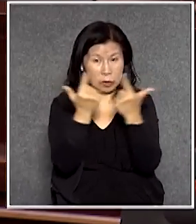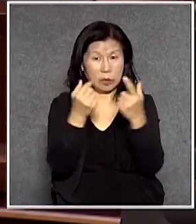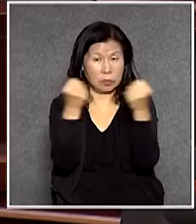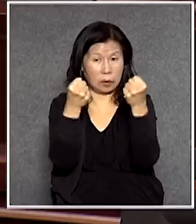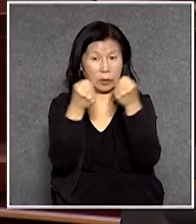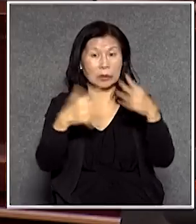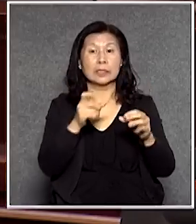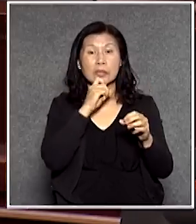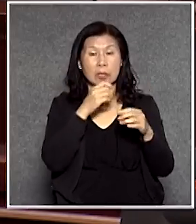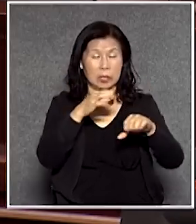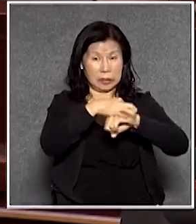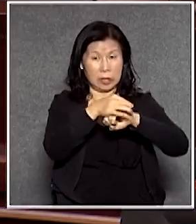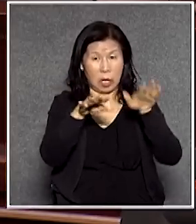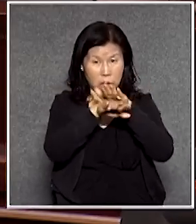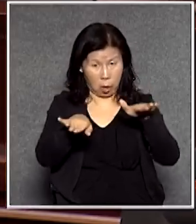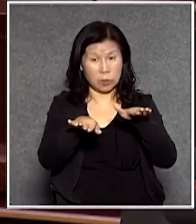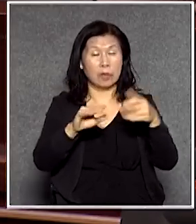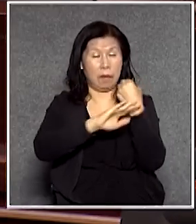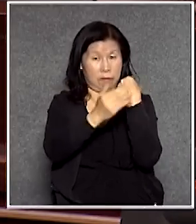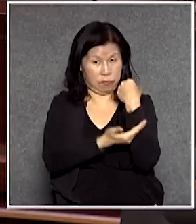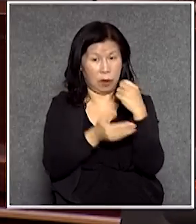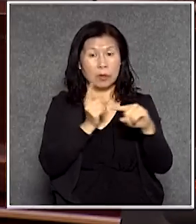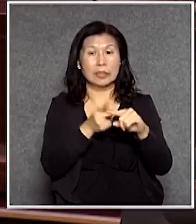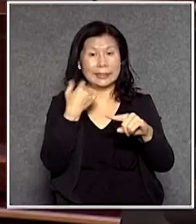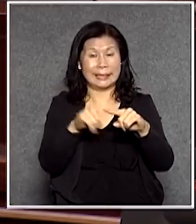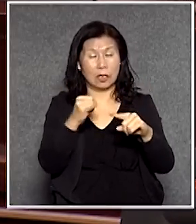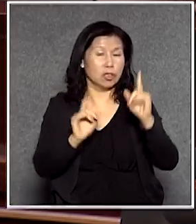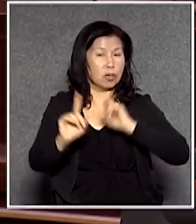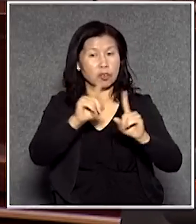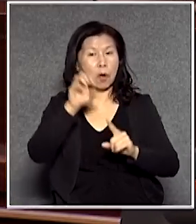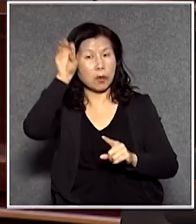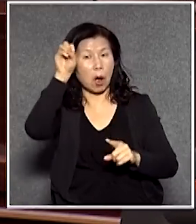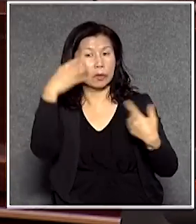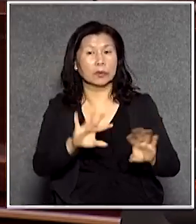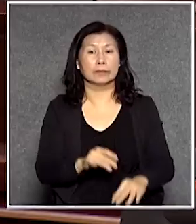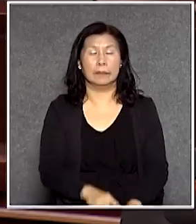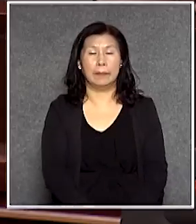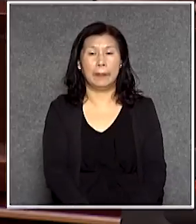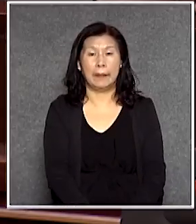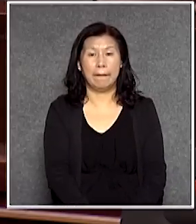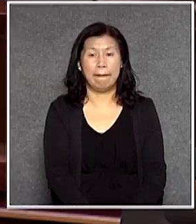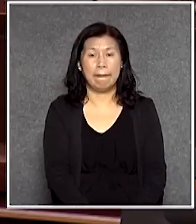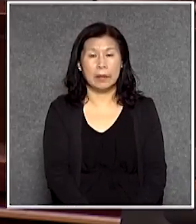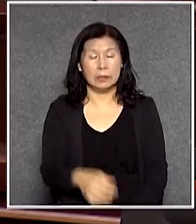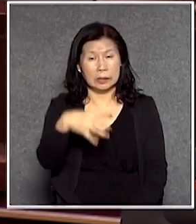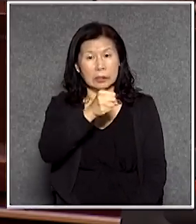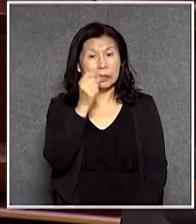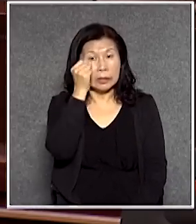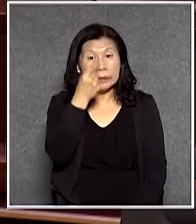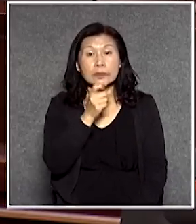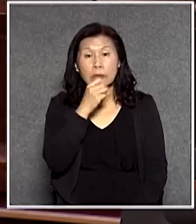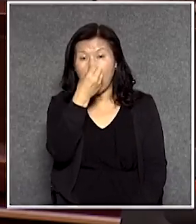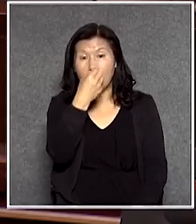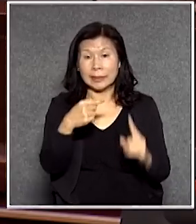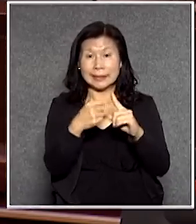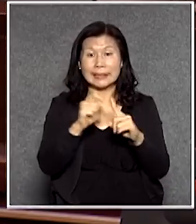有国家安全法的国家，相信真的不可以随便乱咁宣讲的。主席，为什么我们香港人和